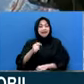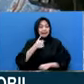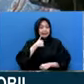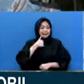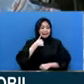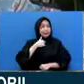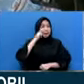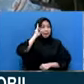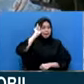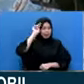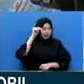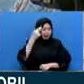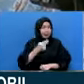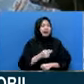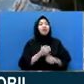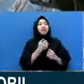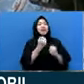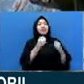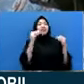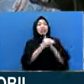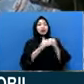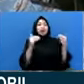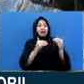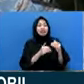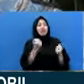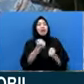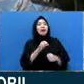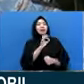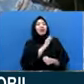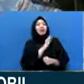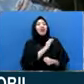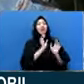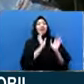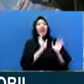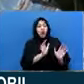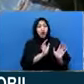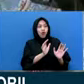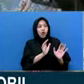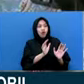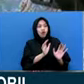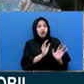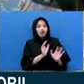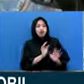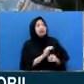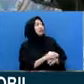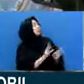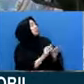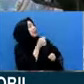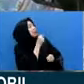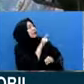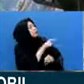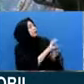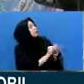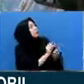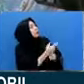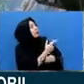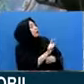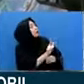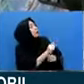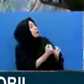mempersiapkan untuk rangkaian kenegaraan bapak presiden ya Jadi yang benar Berapa unit Pak jadi yang benar Berapa unit